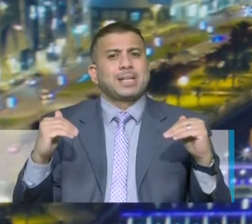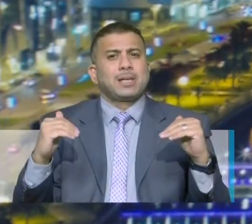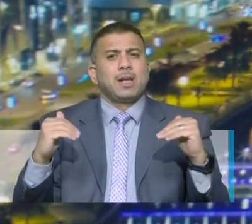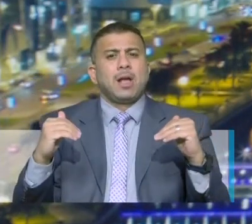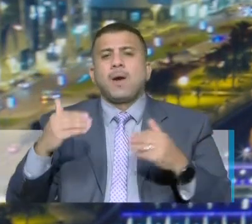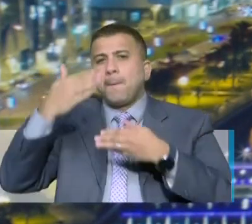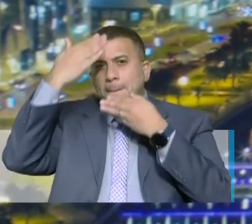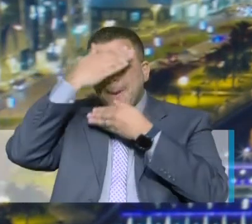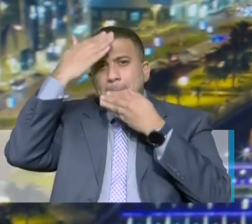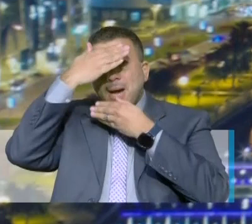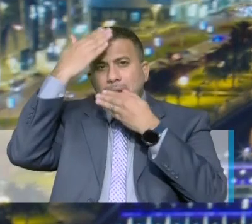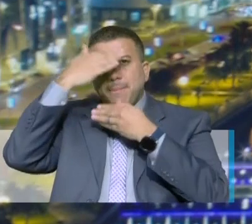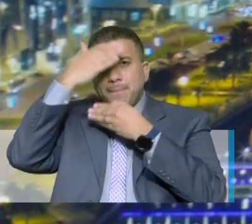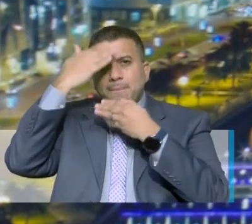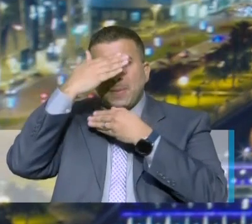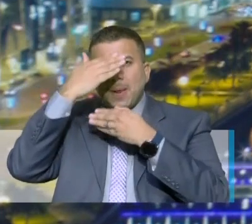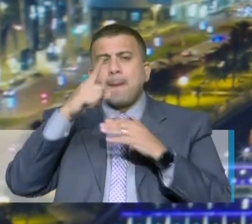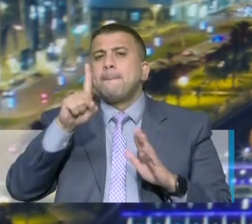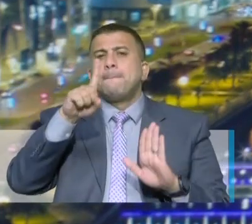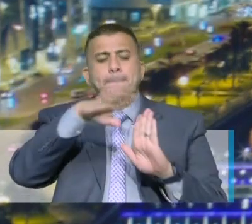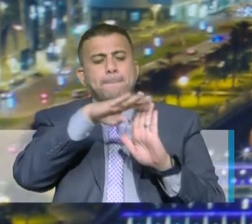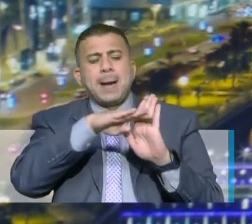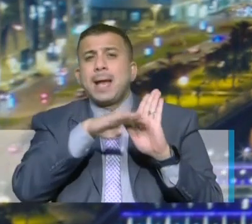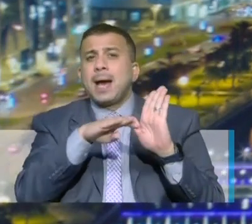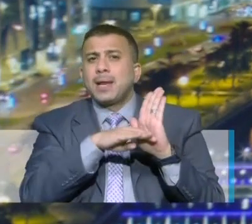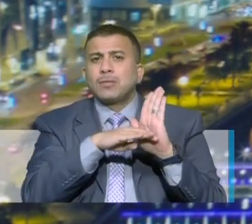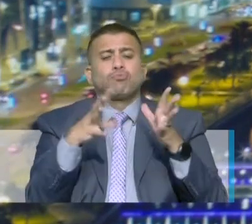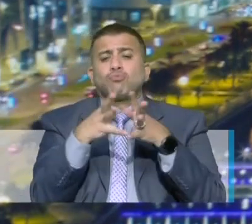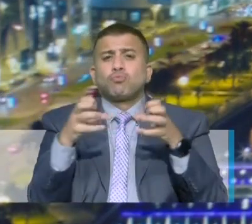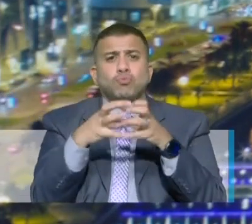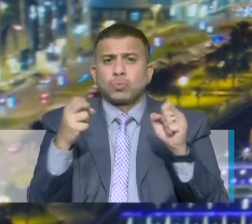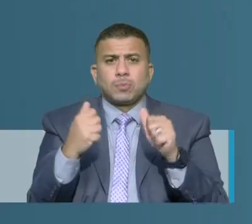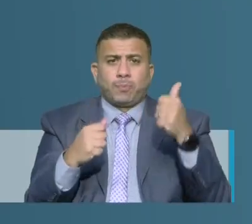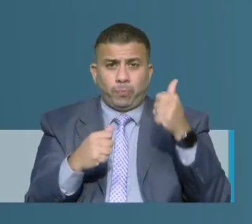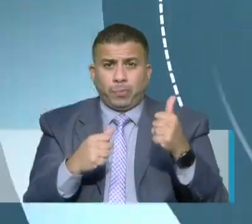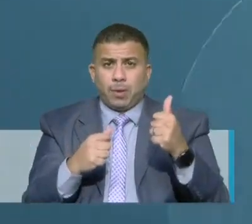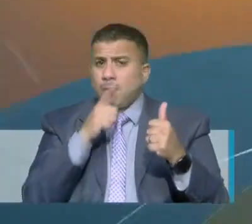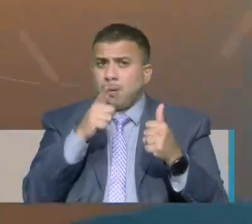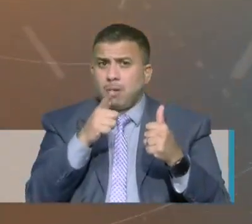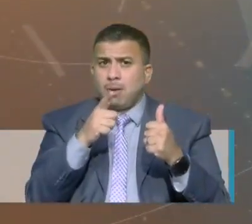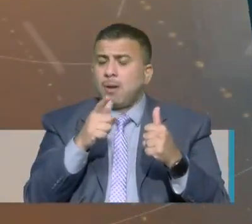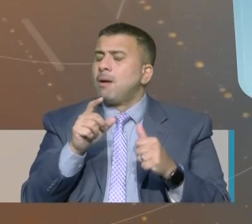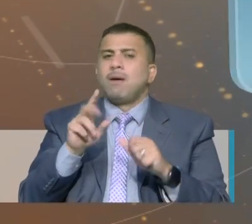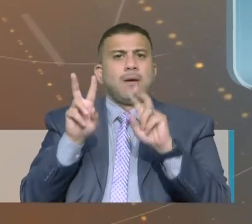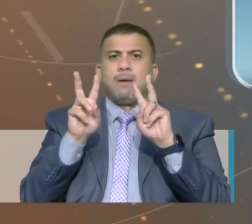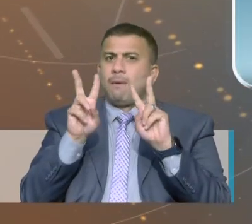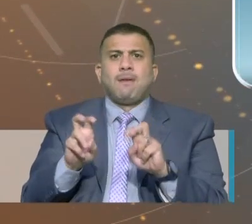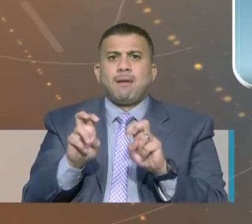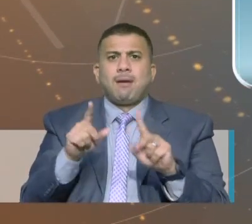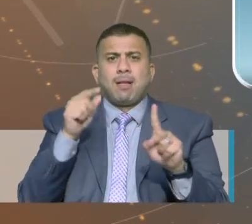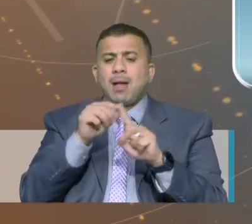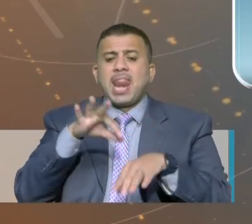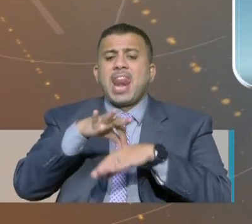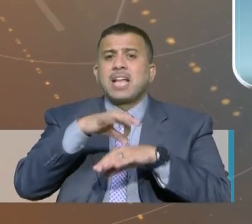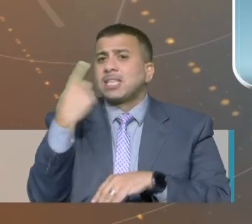وجمهوريه مصر العربيه والمملكه المغربيه بيانا تضمن ادانه ورفض استهداف